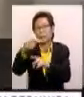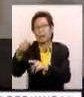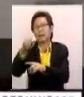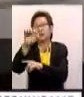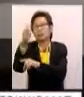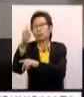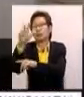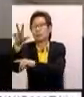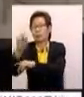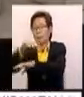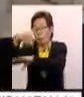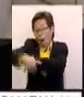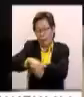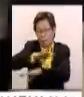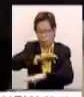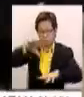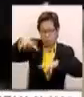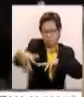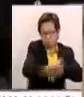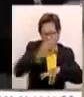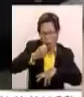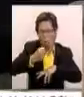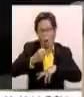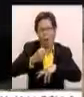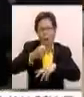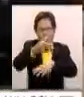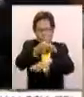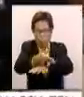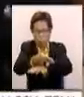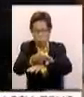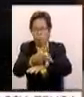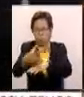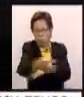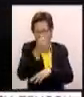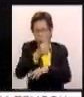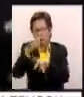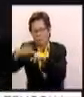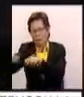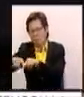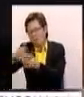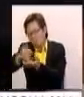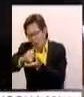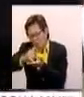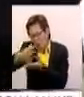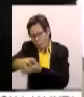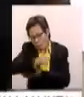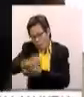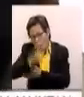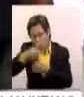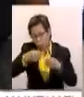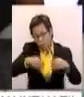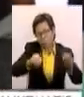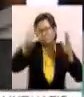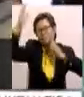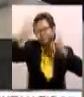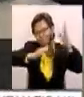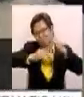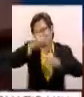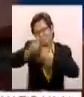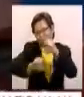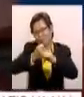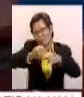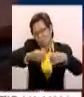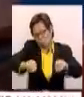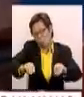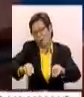10.30 malam itu, polis merampas sepucuk senjata api dan pelbagai jenis dadah dipercayai untuk pasaran tempatan dan